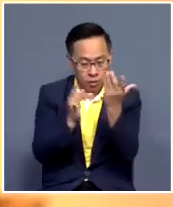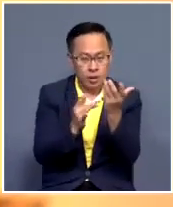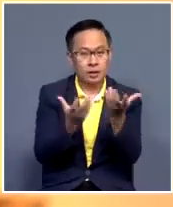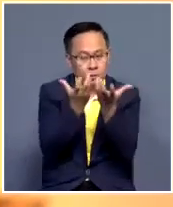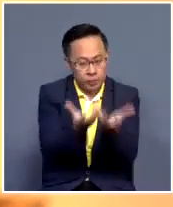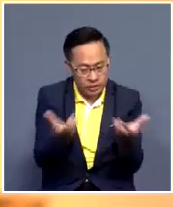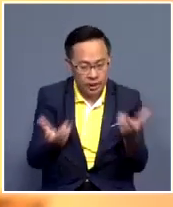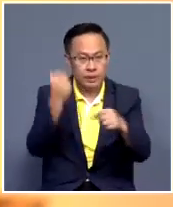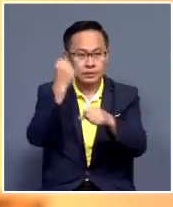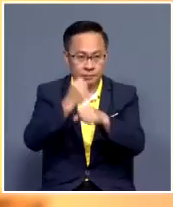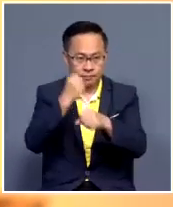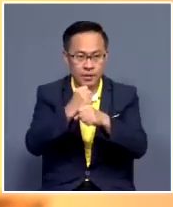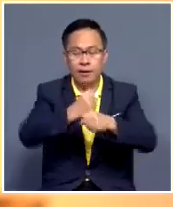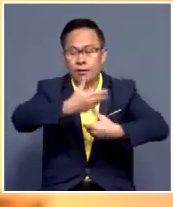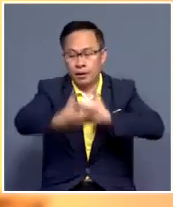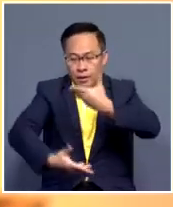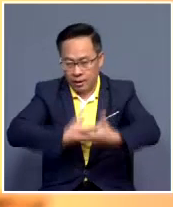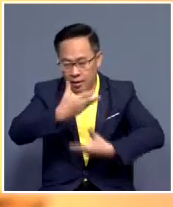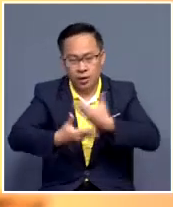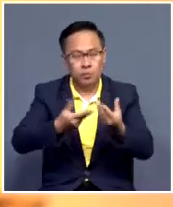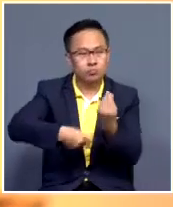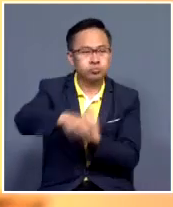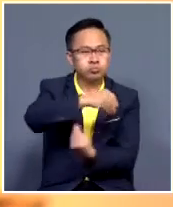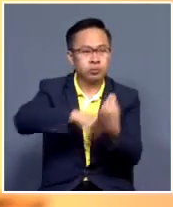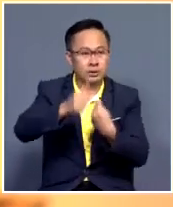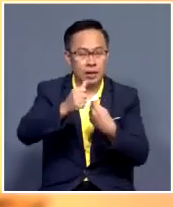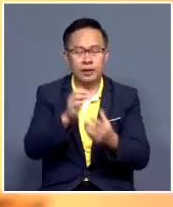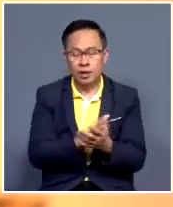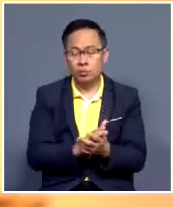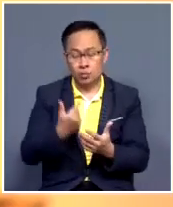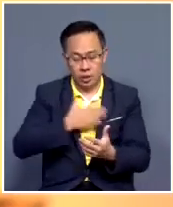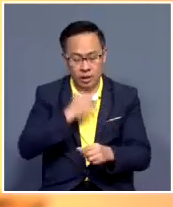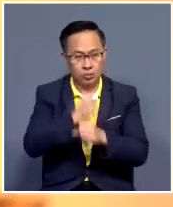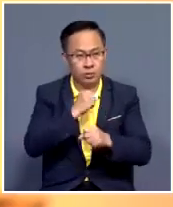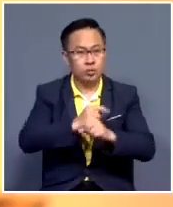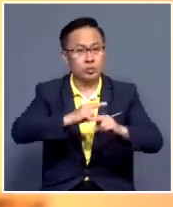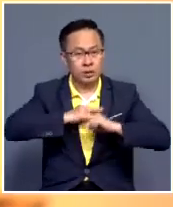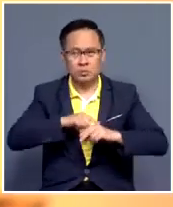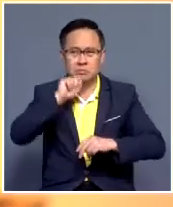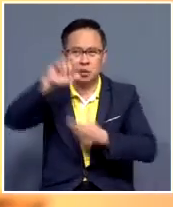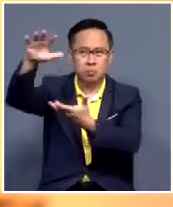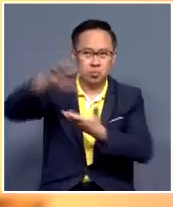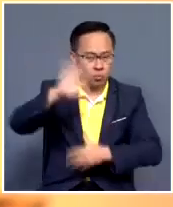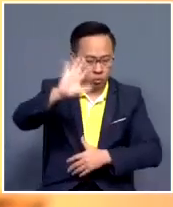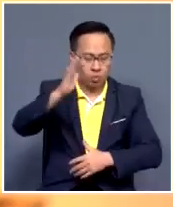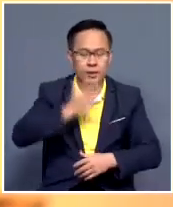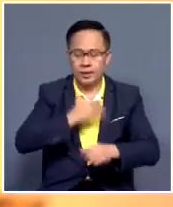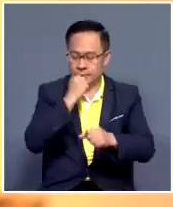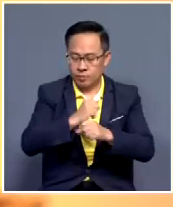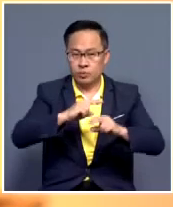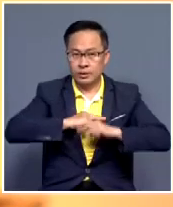ค้าเอาไปทำเป็นเชิงพาณิชย์ให้พึ่งพาตนเองได้ลดการนำเข้านี่คือที่มาที่ไปว่าท